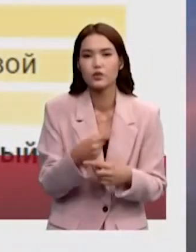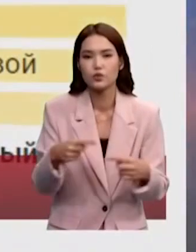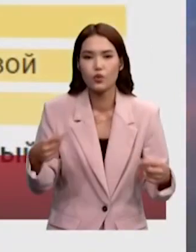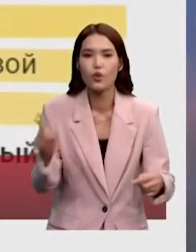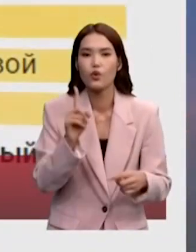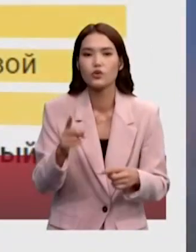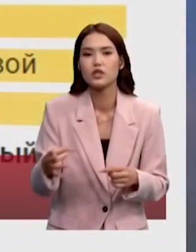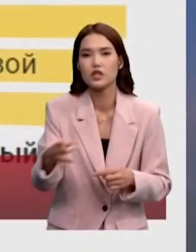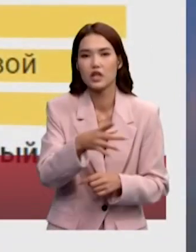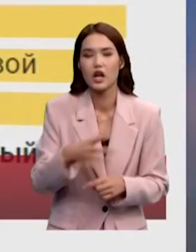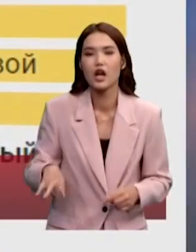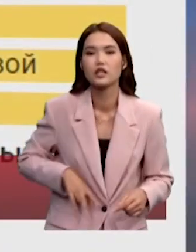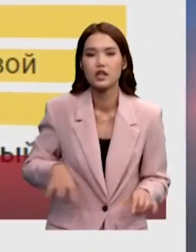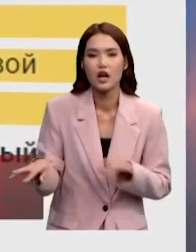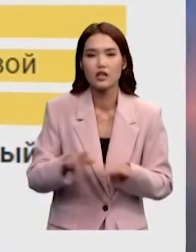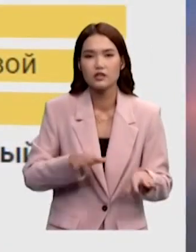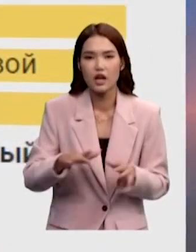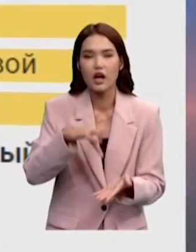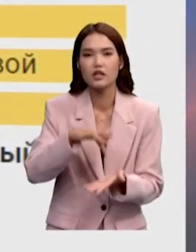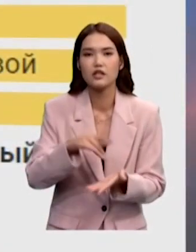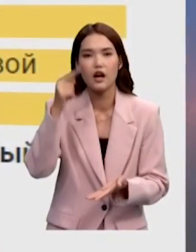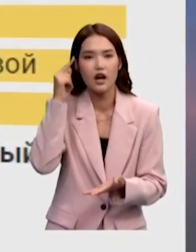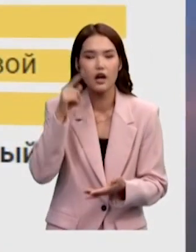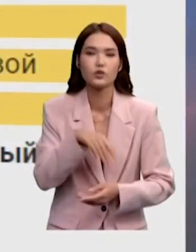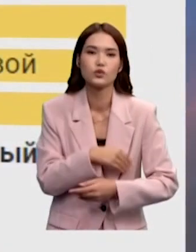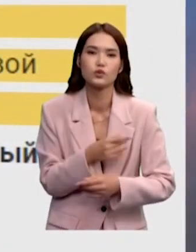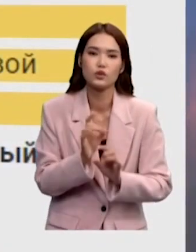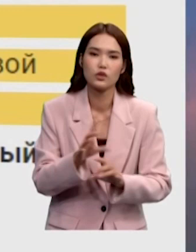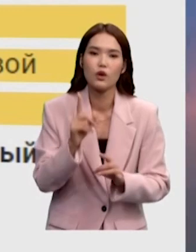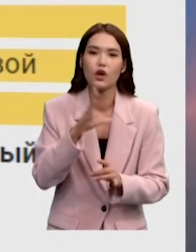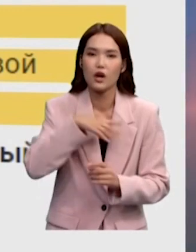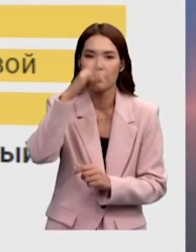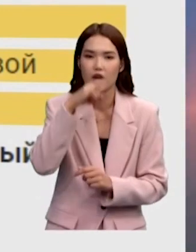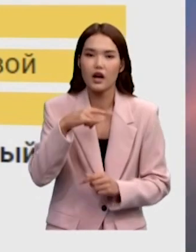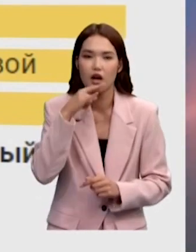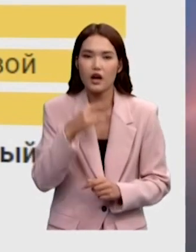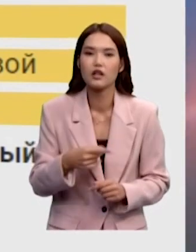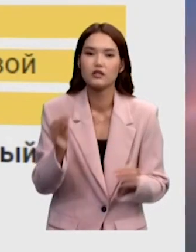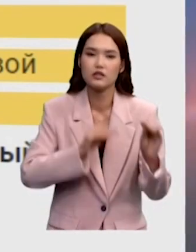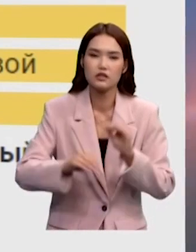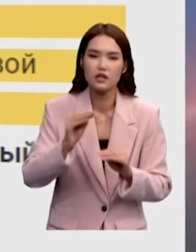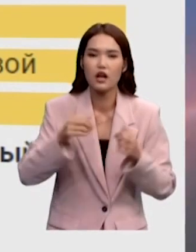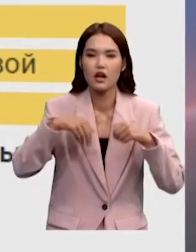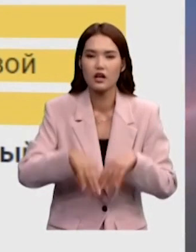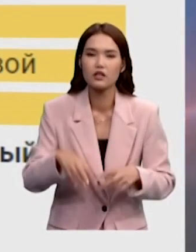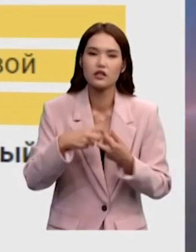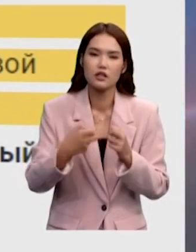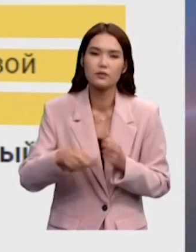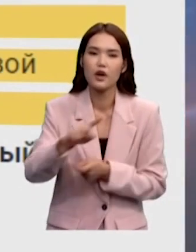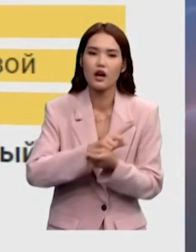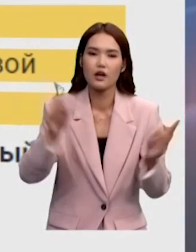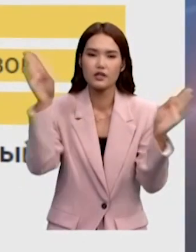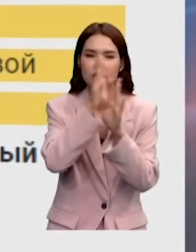уверяет региональный директор организации по Центральной Азии Татьяна Проскурякова Казахстан создал солидную базу для решения проблемы изменения